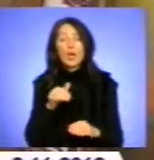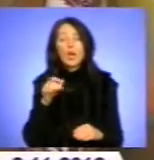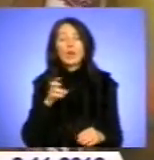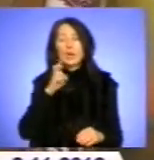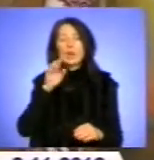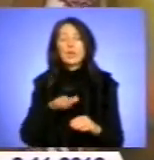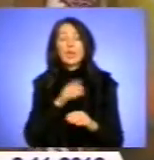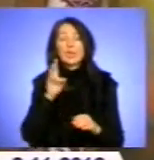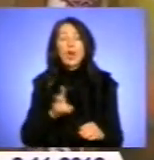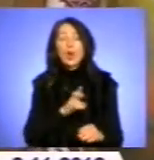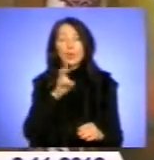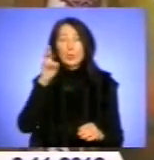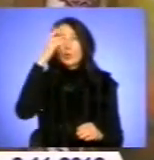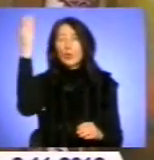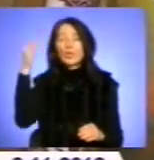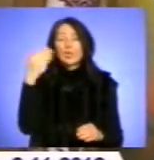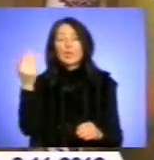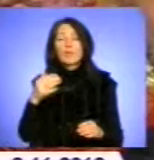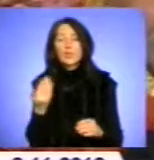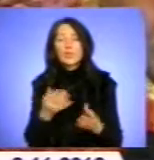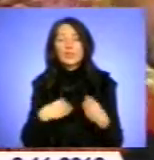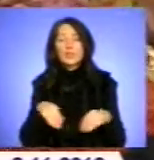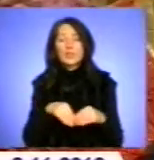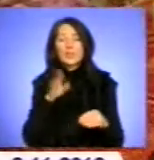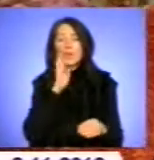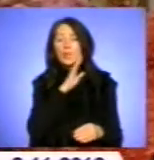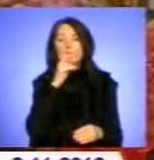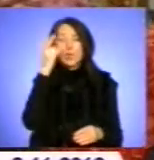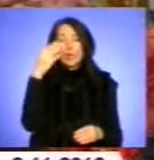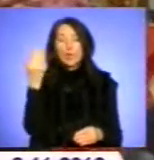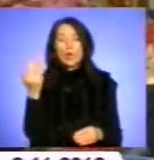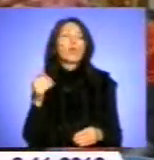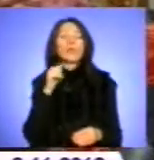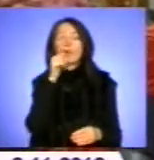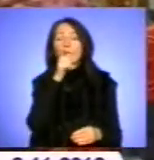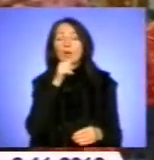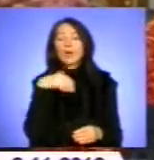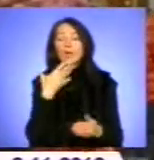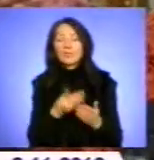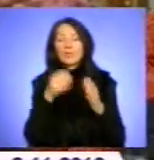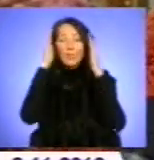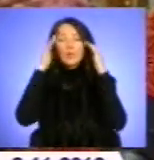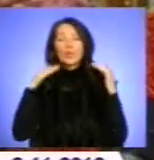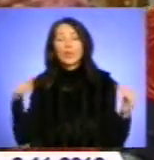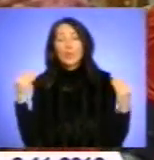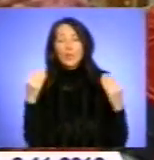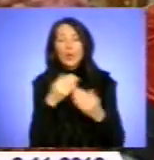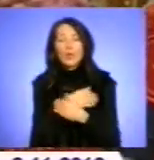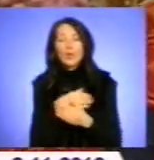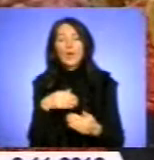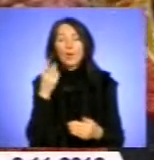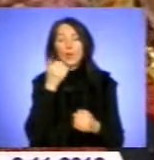Господня сходить над вами і над вашими родинами і сім'ями, а Матінка Божа ваш і рід покриває семафором повсякденно, повсякчасно,